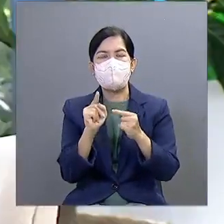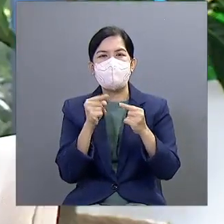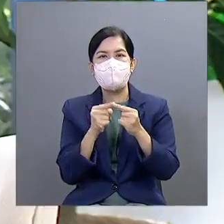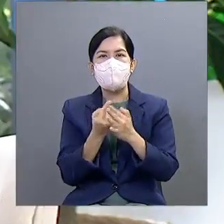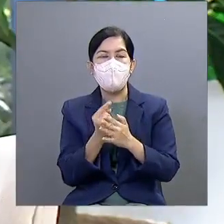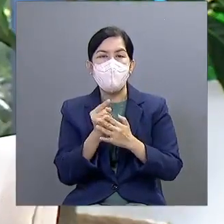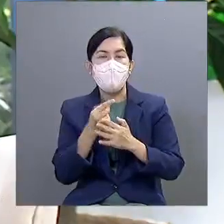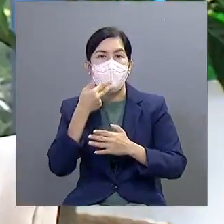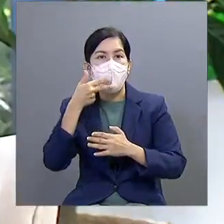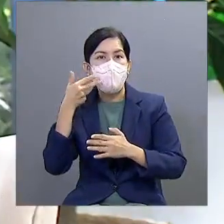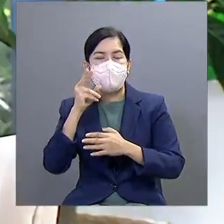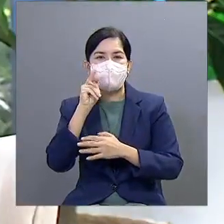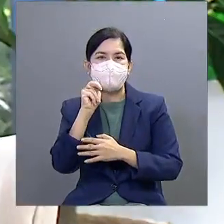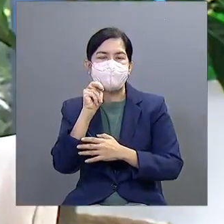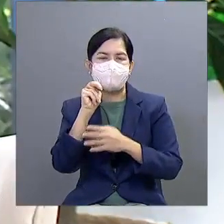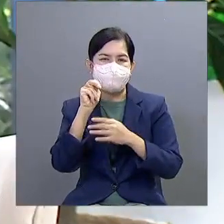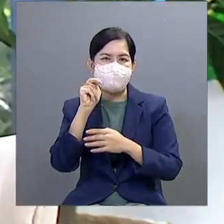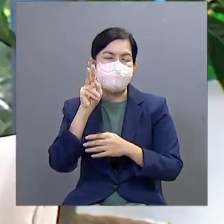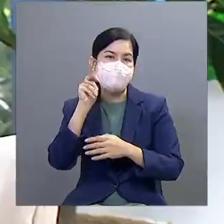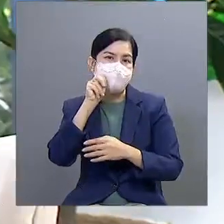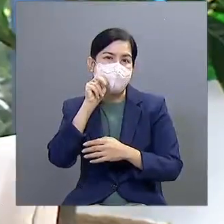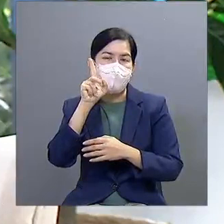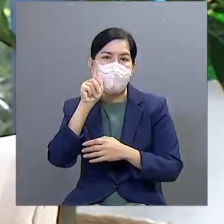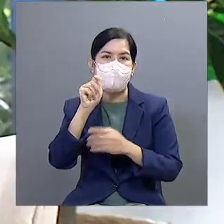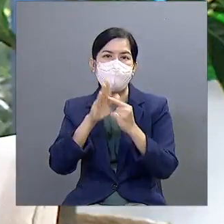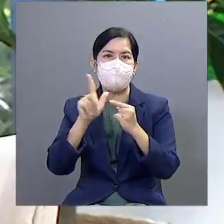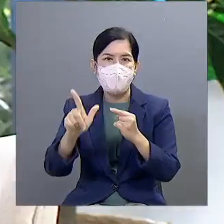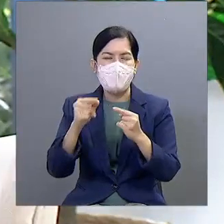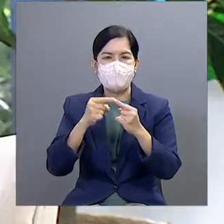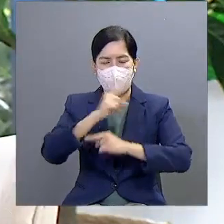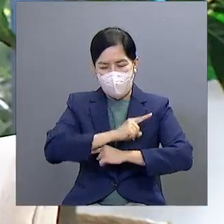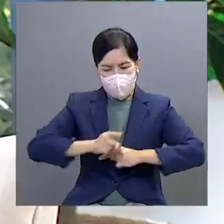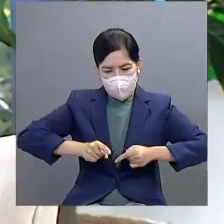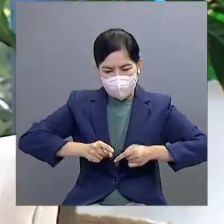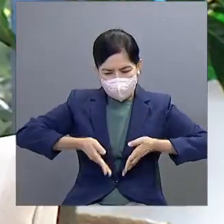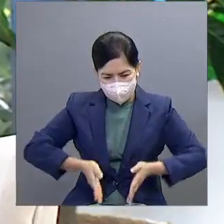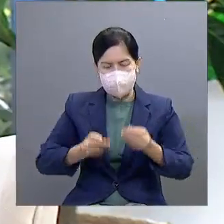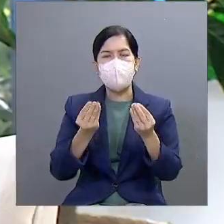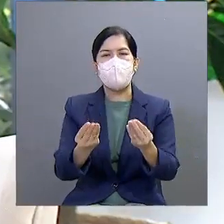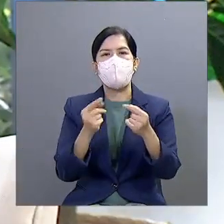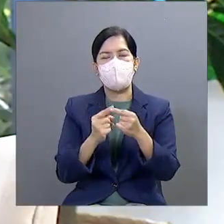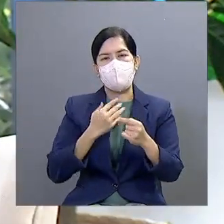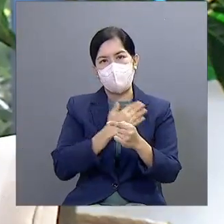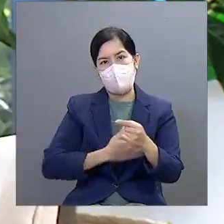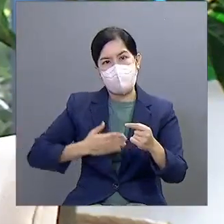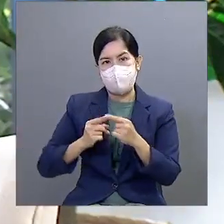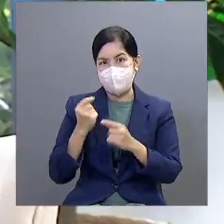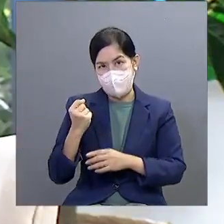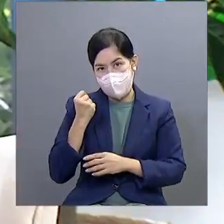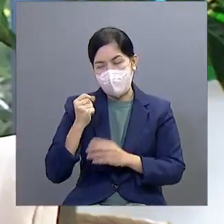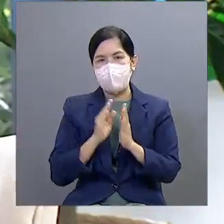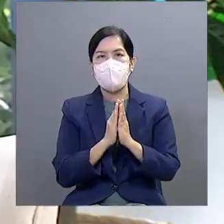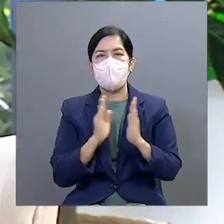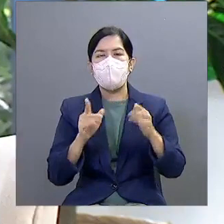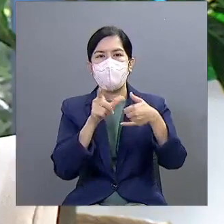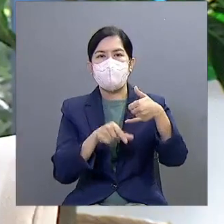ช่ใช่นะคะขอให้พี่น้ำตาลสุขภาพแข็งแรงนะคะรวมไปถึงผู้ชมหลายท่านที่เกิดในวันนี้ด้วยนะคะขอบพระคุณคุณวนิดาด้วยนะคุณวนิดาพอดีถาม